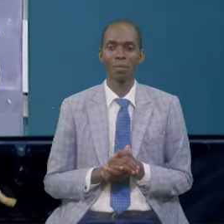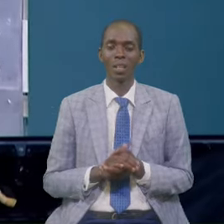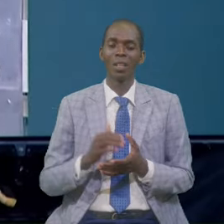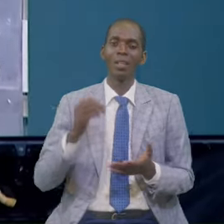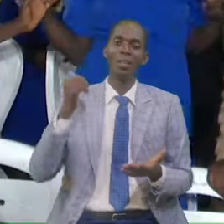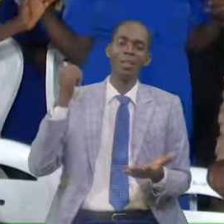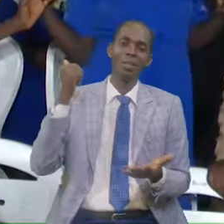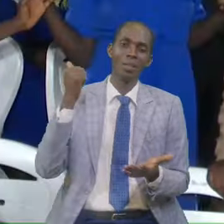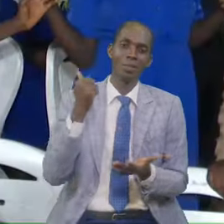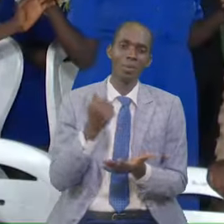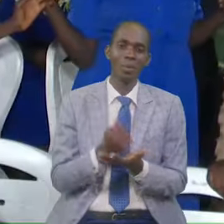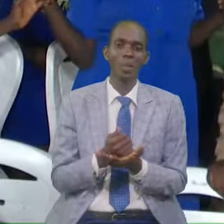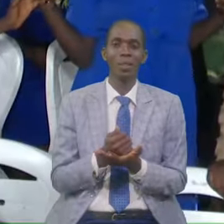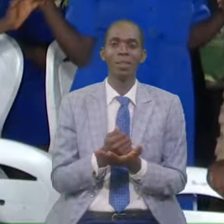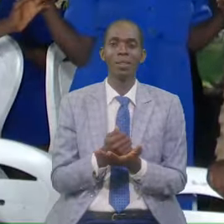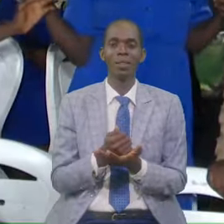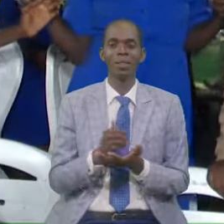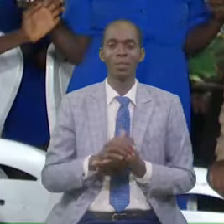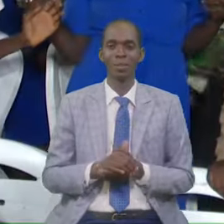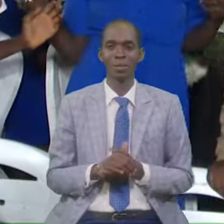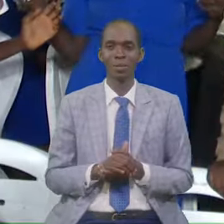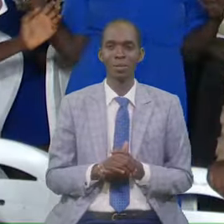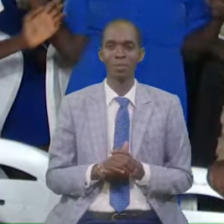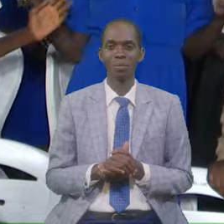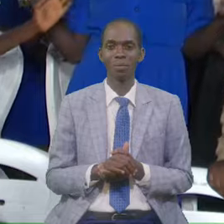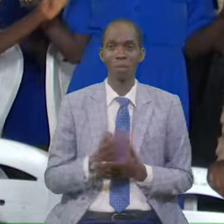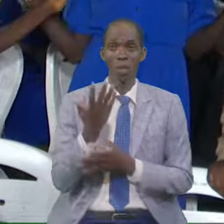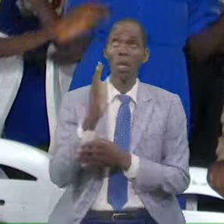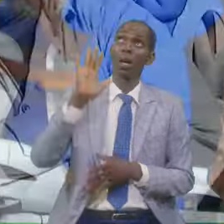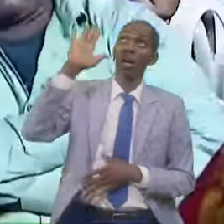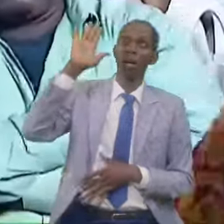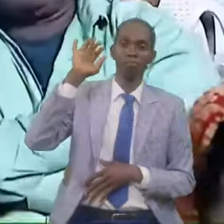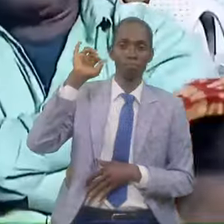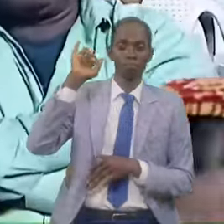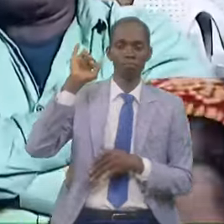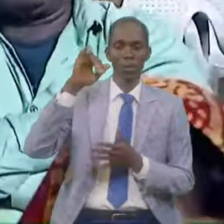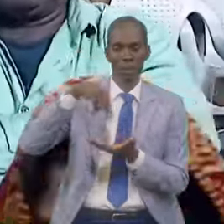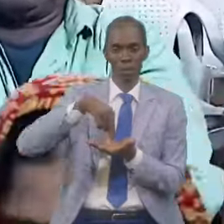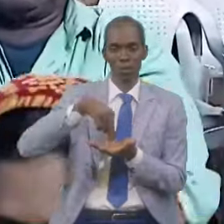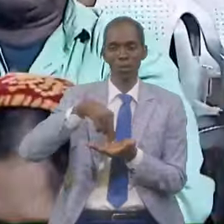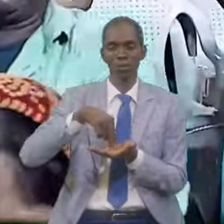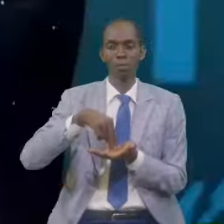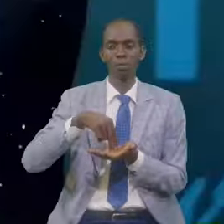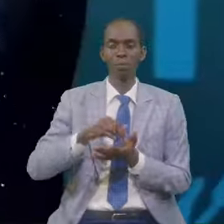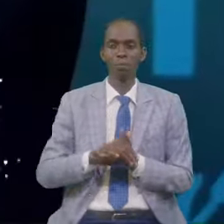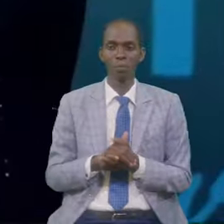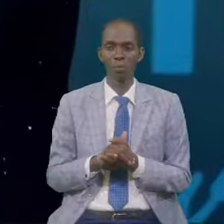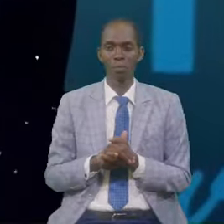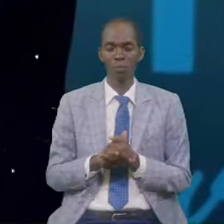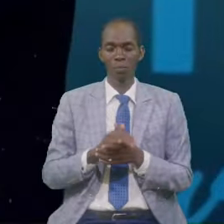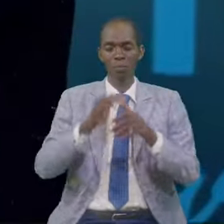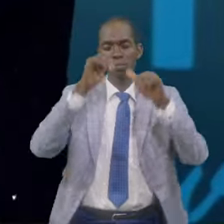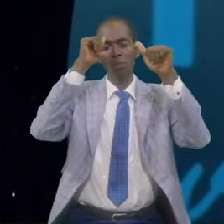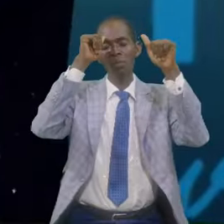Amen. Amen. Keep up that hand and pray for you now. ఆ చేతులు అలాగే ఉంచండి, ప్రార్థన చేస్తాను. తండ్రి,